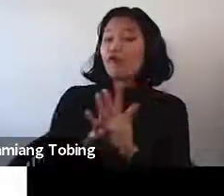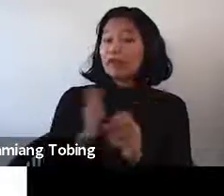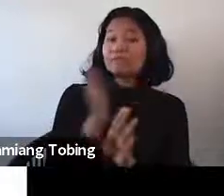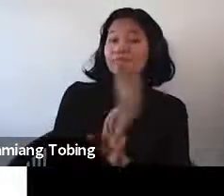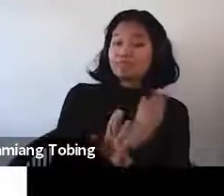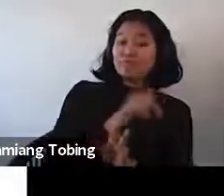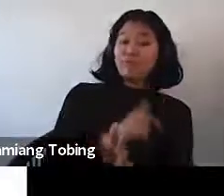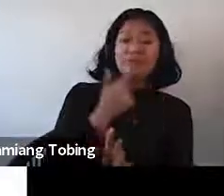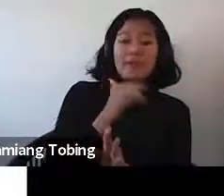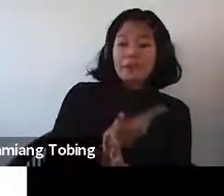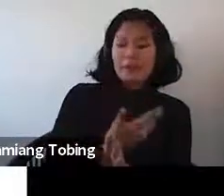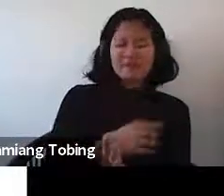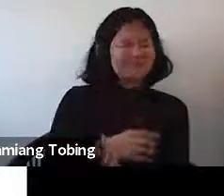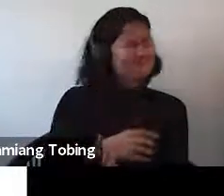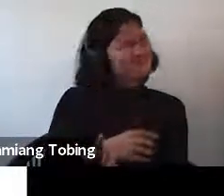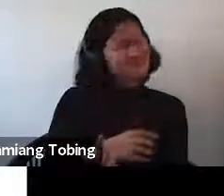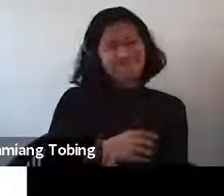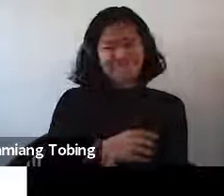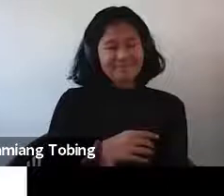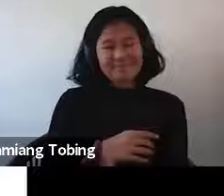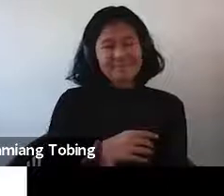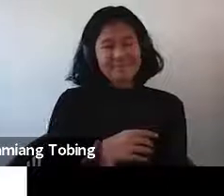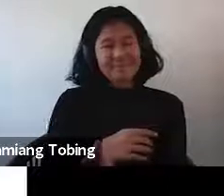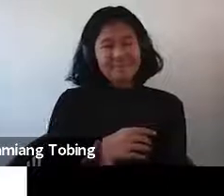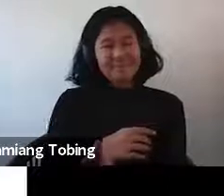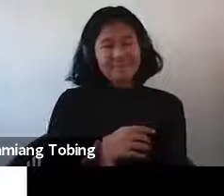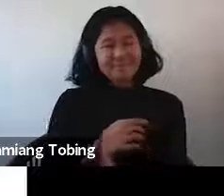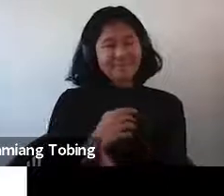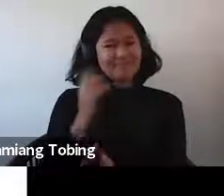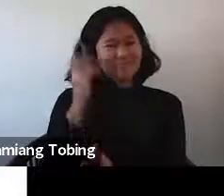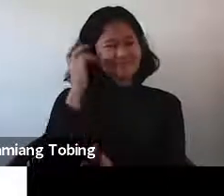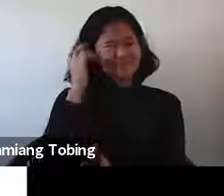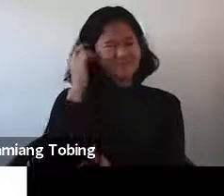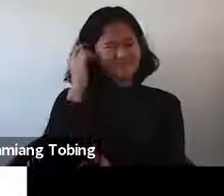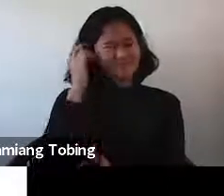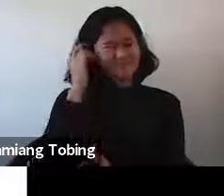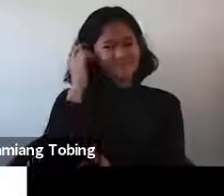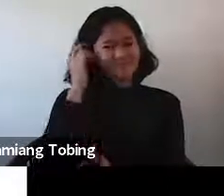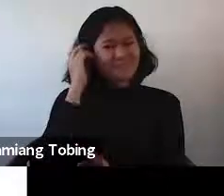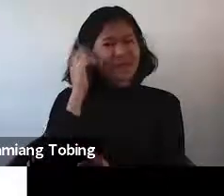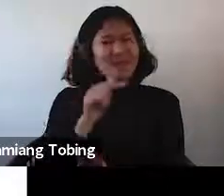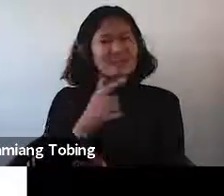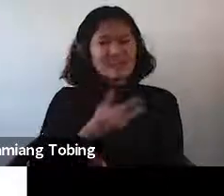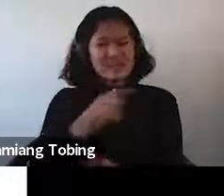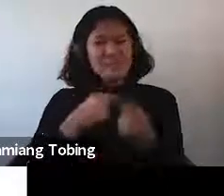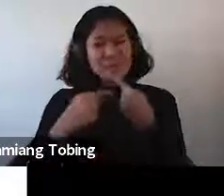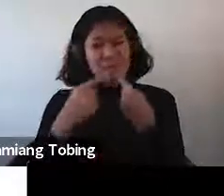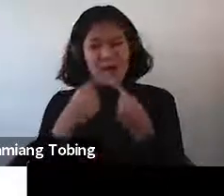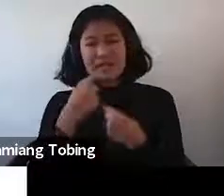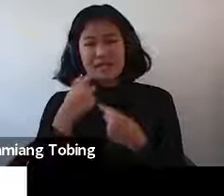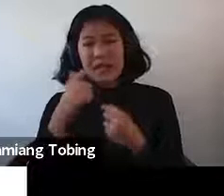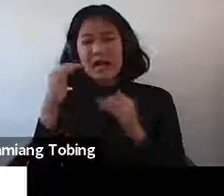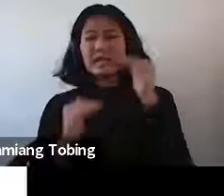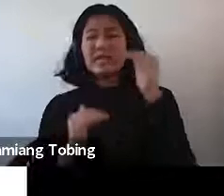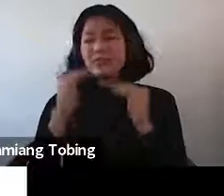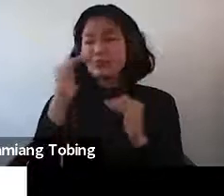di masa pra-pandemik, di masa normal ya, dalam tanda kutip tadi. Jadi saya akan membahas tentang berbagai ketimpangan struktural